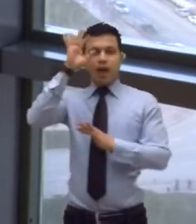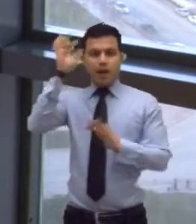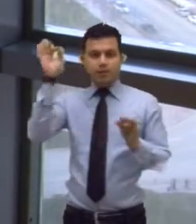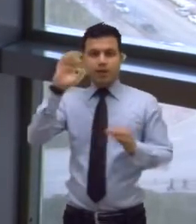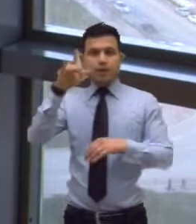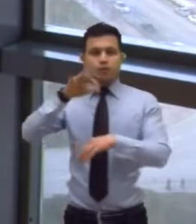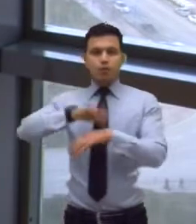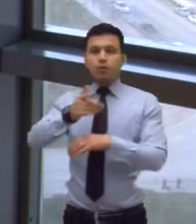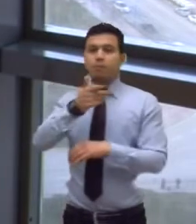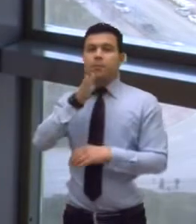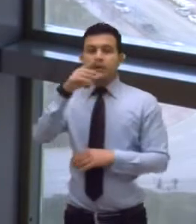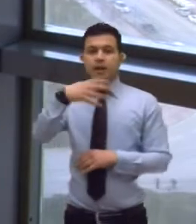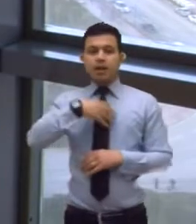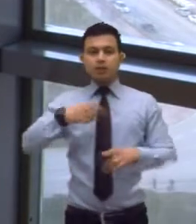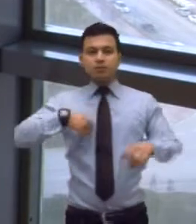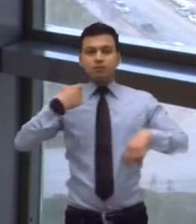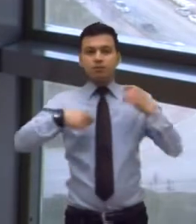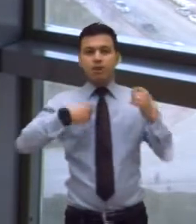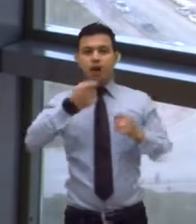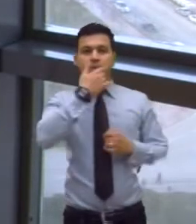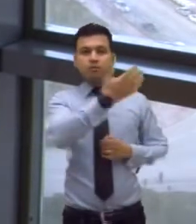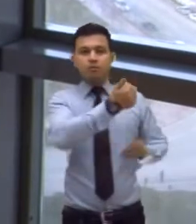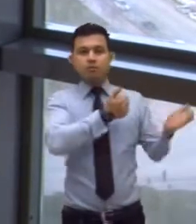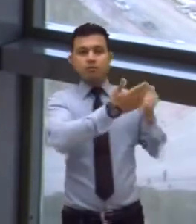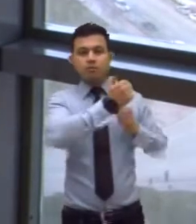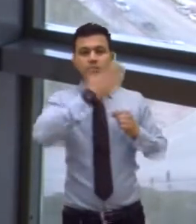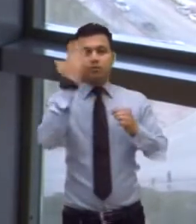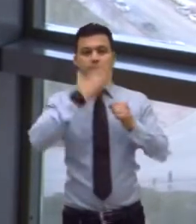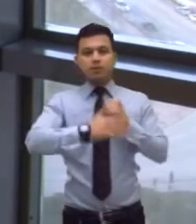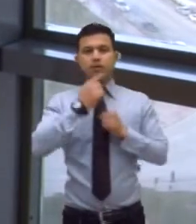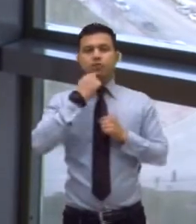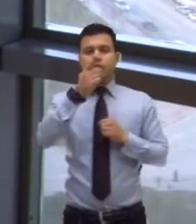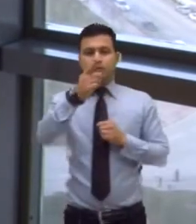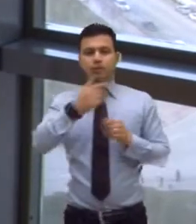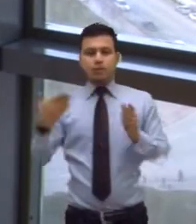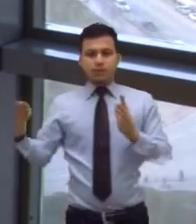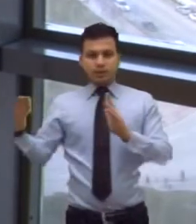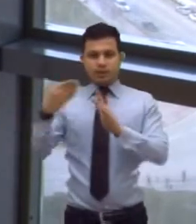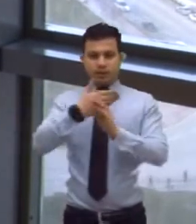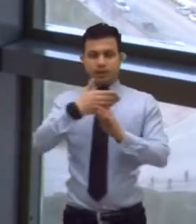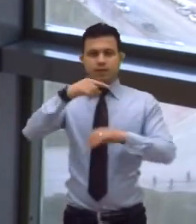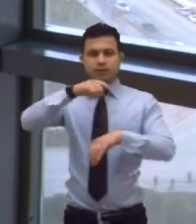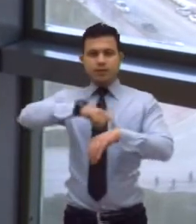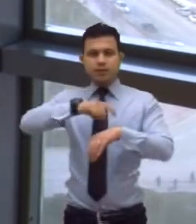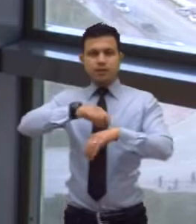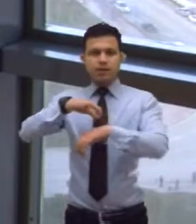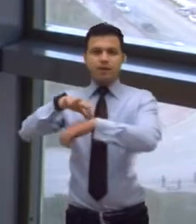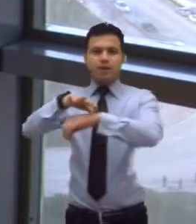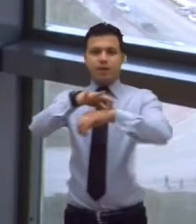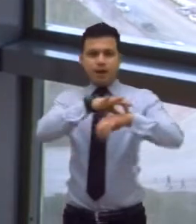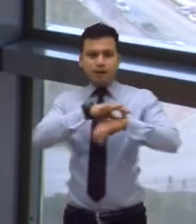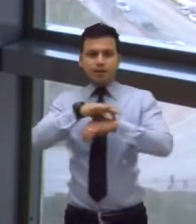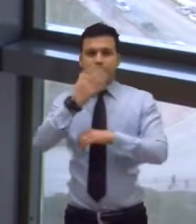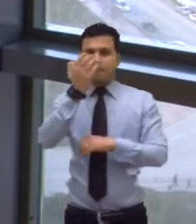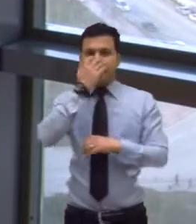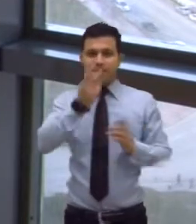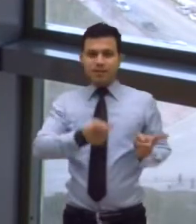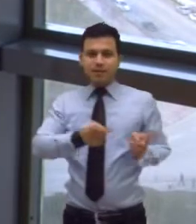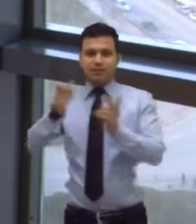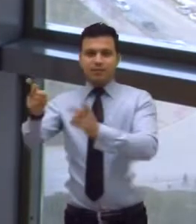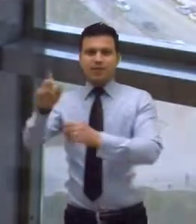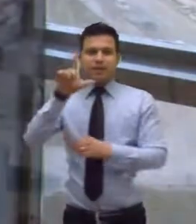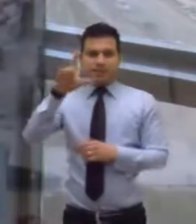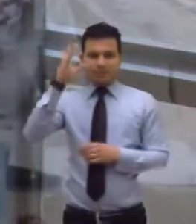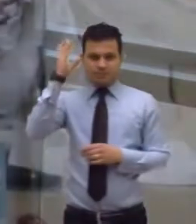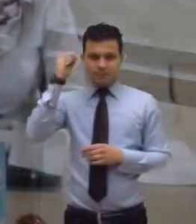bilgisi olmadan hiçbir ilacı kullanmayınız. Hekimlerimizin vizit saatlerinde refakatçilerimizin bekleme salonuna geçmeleri